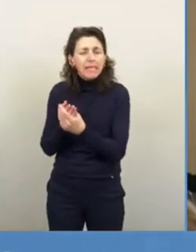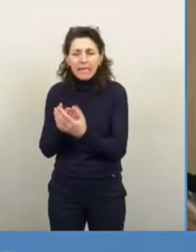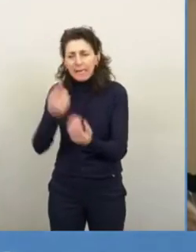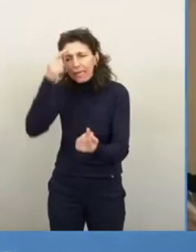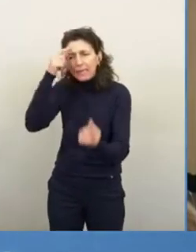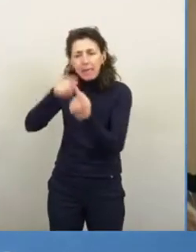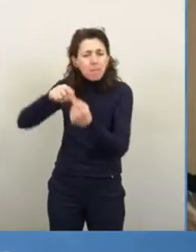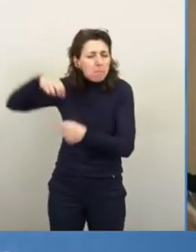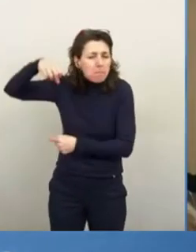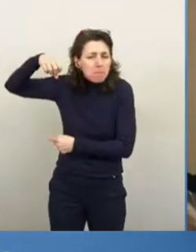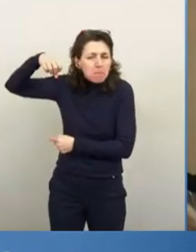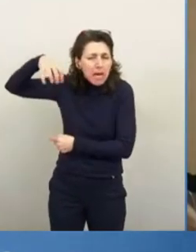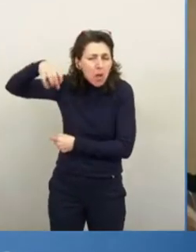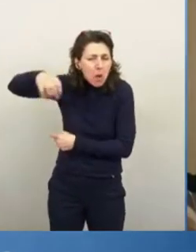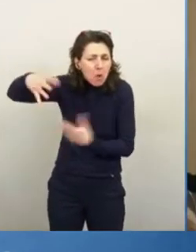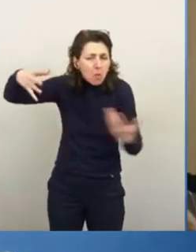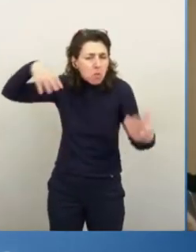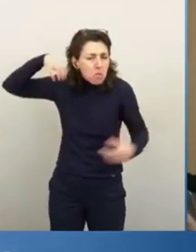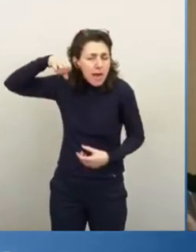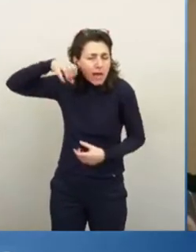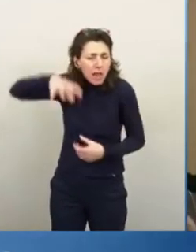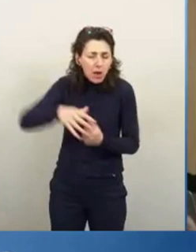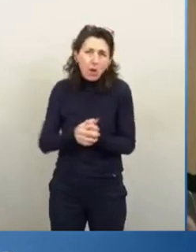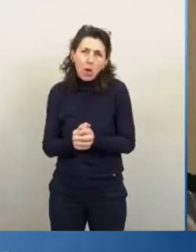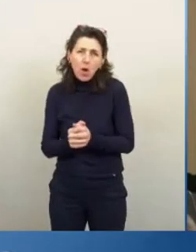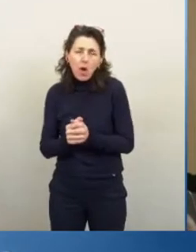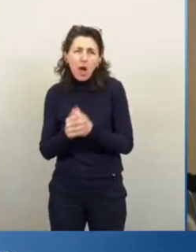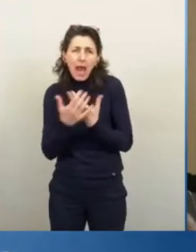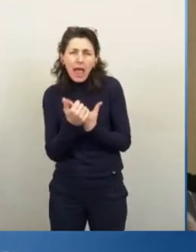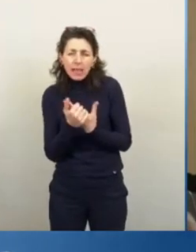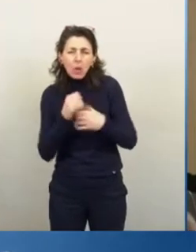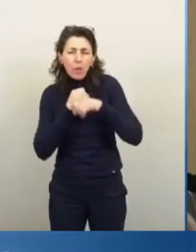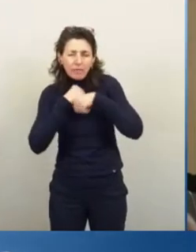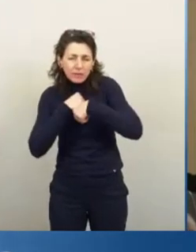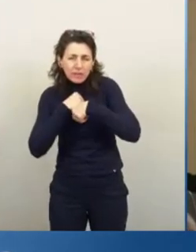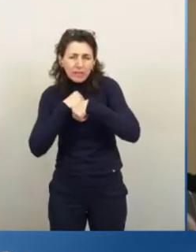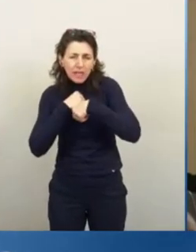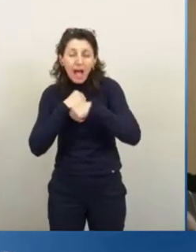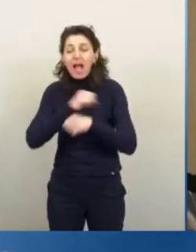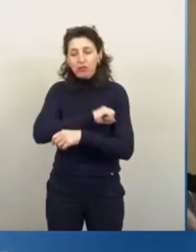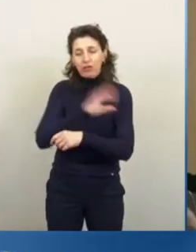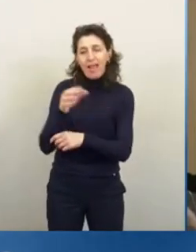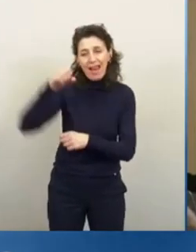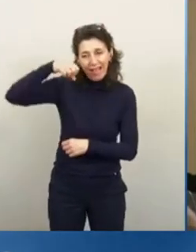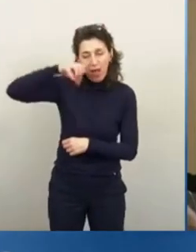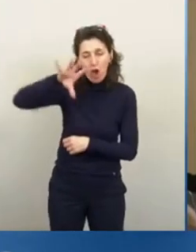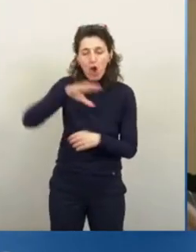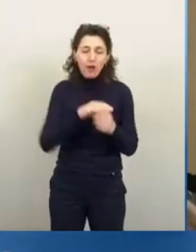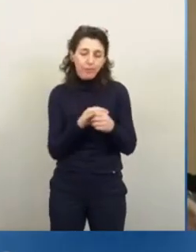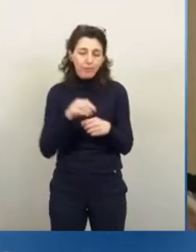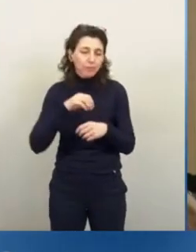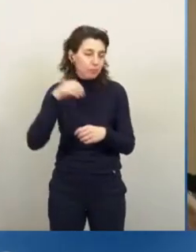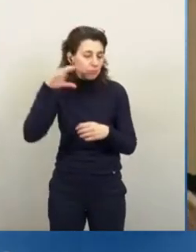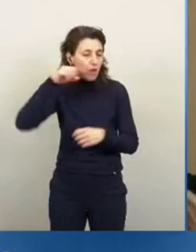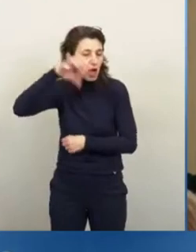vous estimons diffamé par un article et un podcast publié dans la lettre confidentielle l'éclaireur des Alpes où était analysées deux